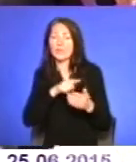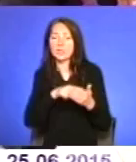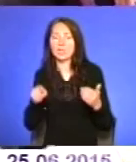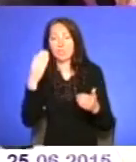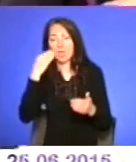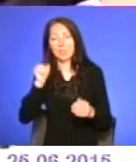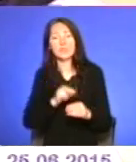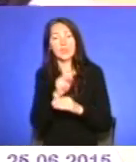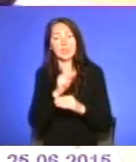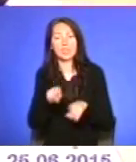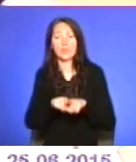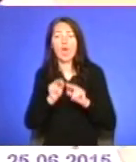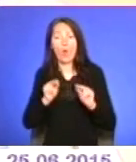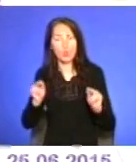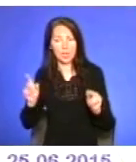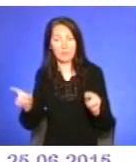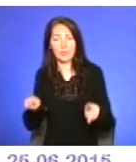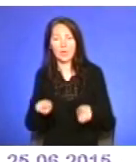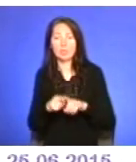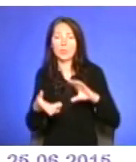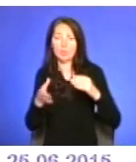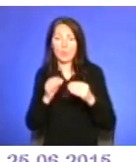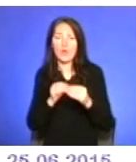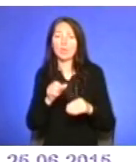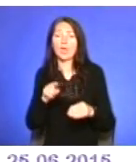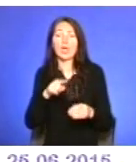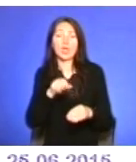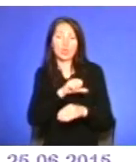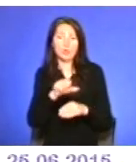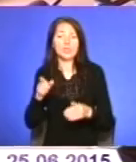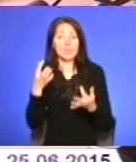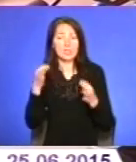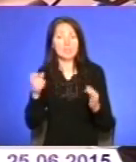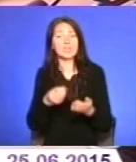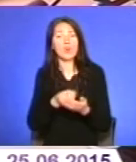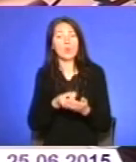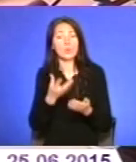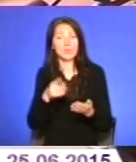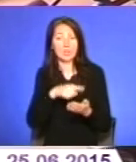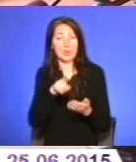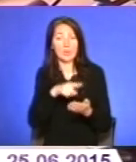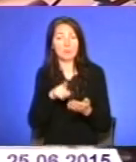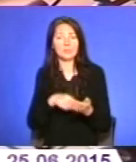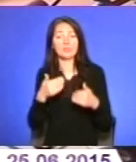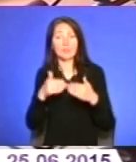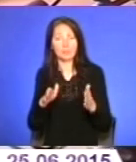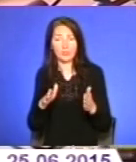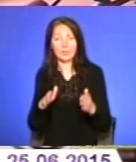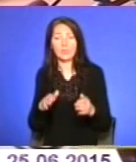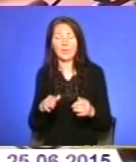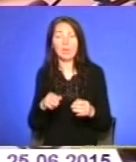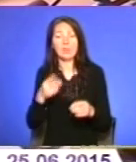кращих викладачів та учнів, а також підсумували зовнішнє незалежне оцінювання. Випускники старшої школи загальноосвітніх навчальних